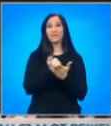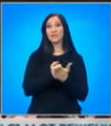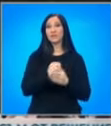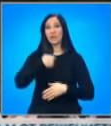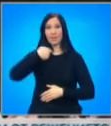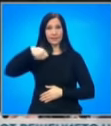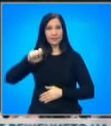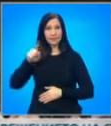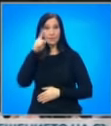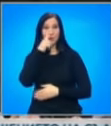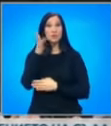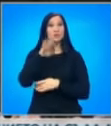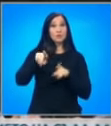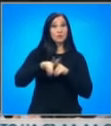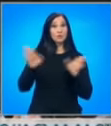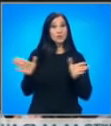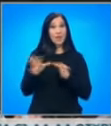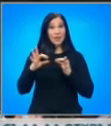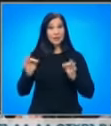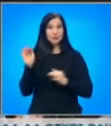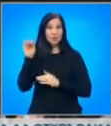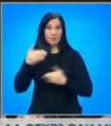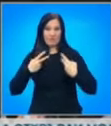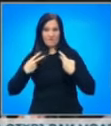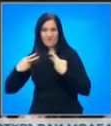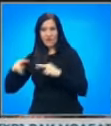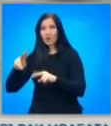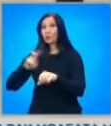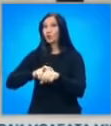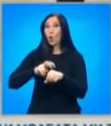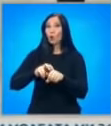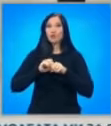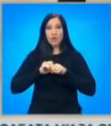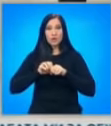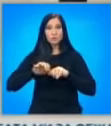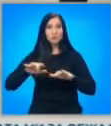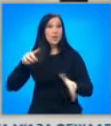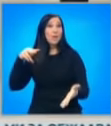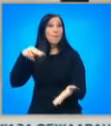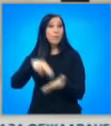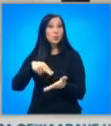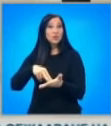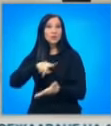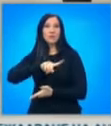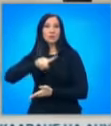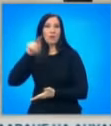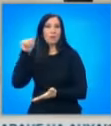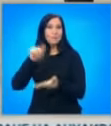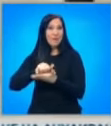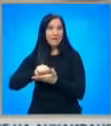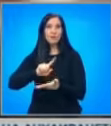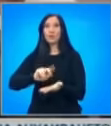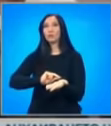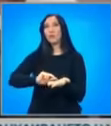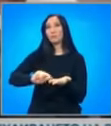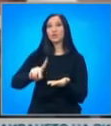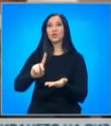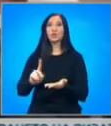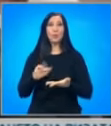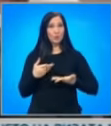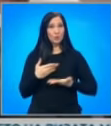тенисиста. Минути след като стана ясно, че ще бъде депортиран, Джокович разпространи позиция до медиите, в която написа, че ще му трябва известно време